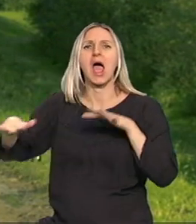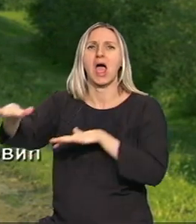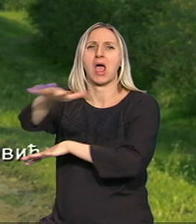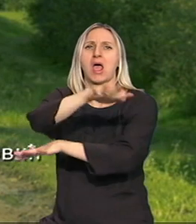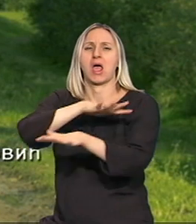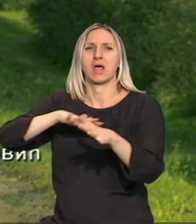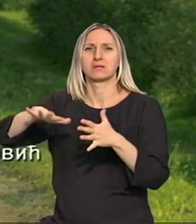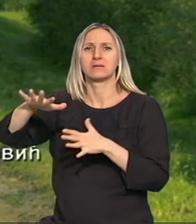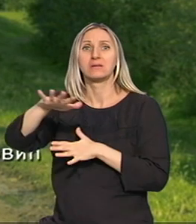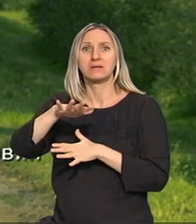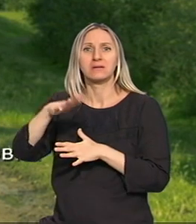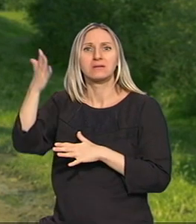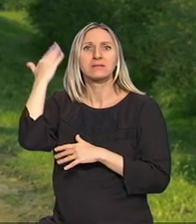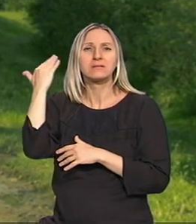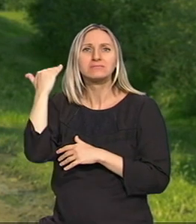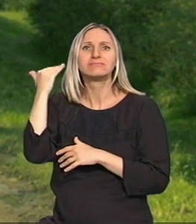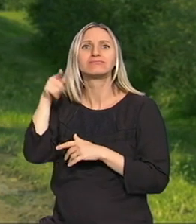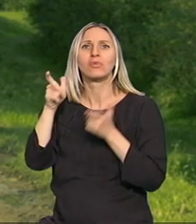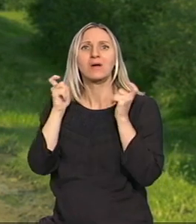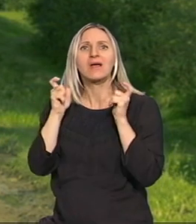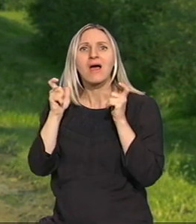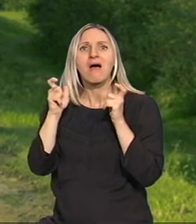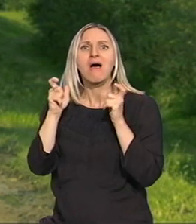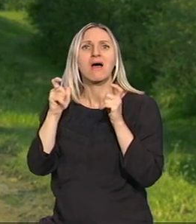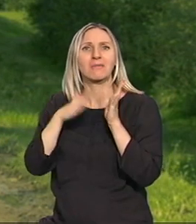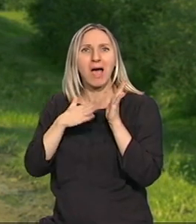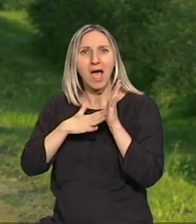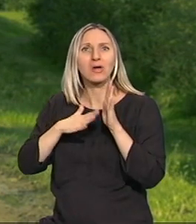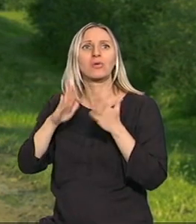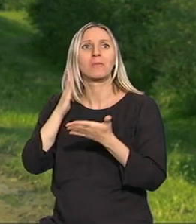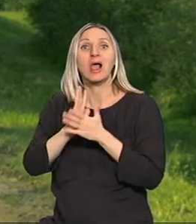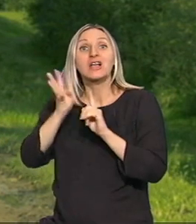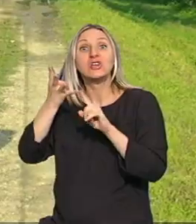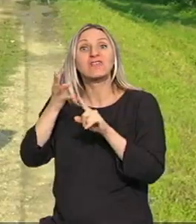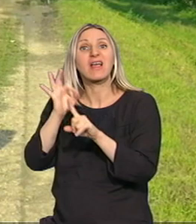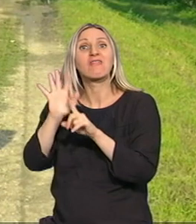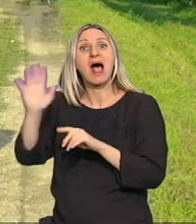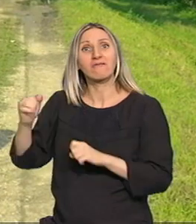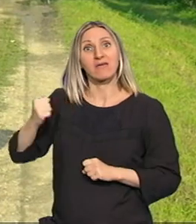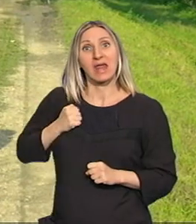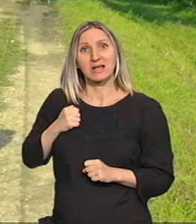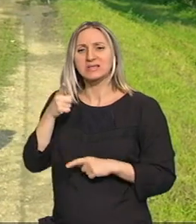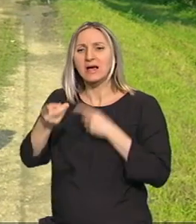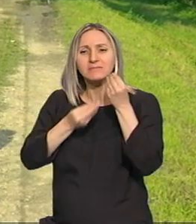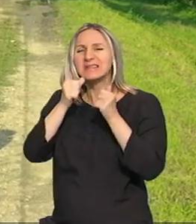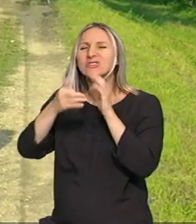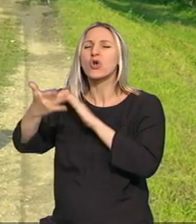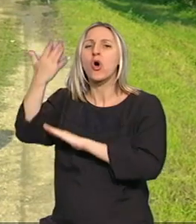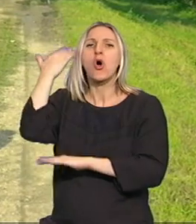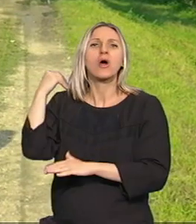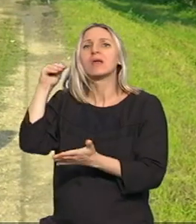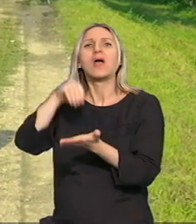u to doba bila stacionirana jedno vreme i četvrta Flavijeva legija. Čak govore istorijski zapisi da je tu